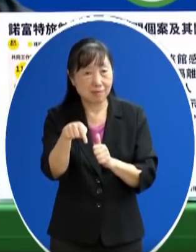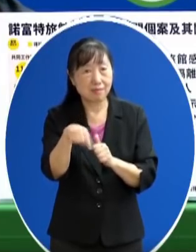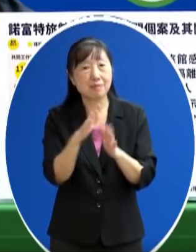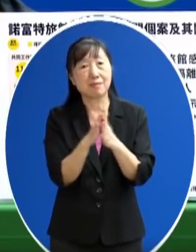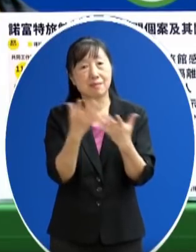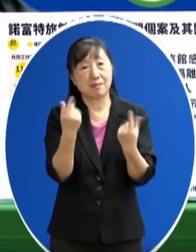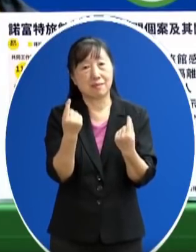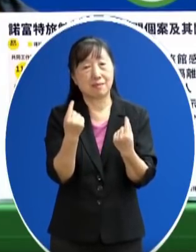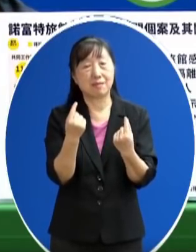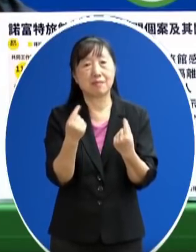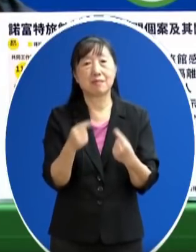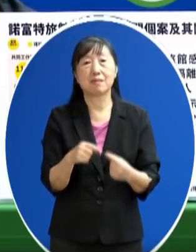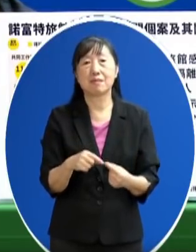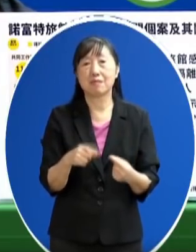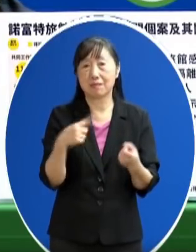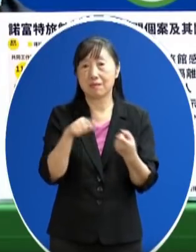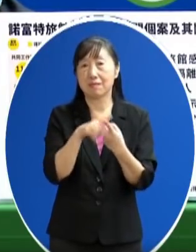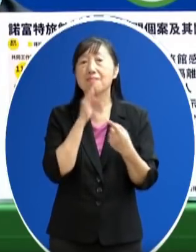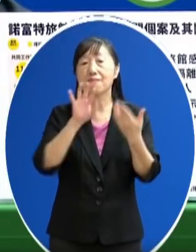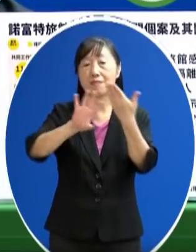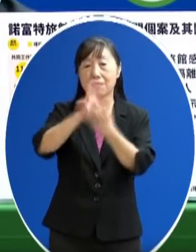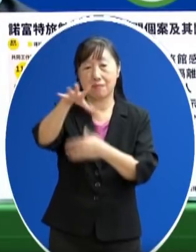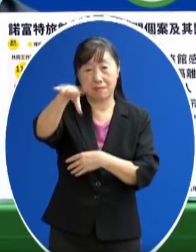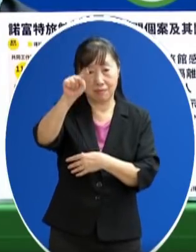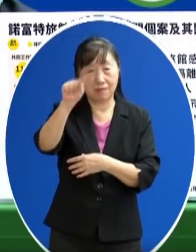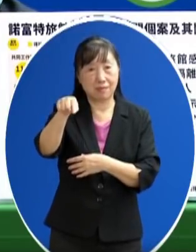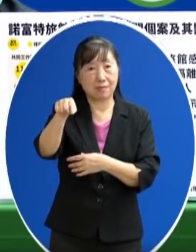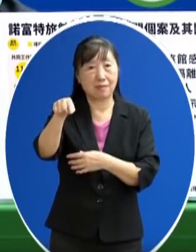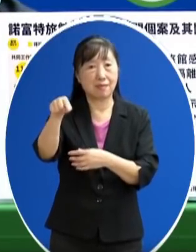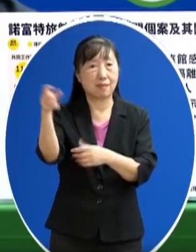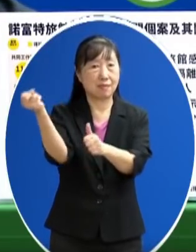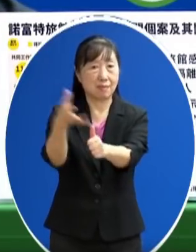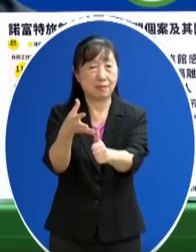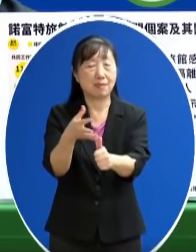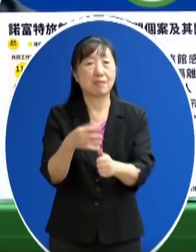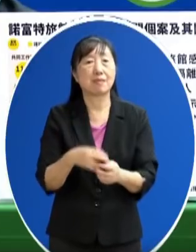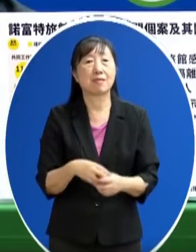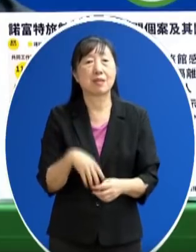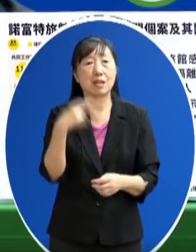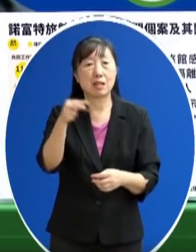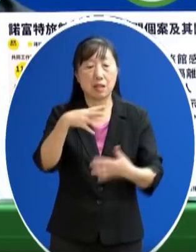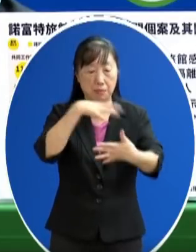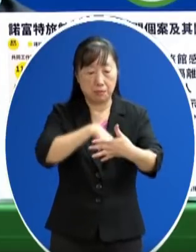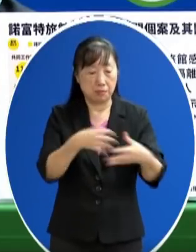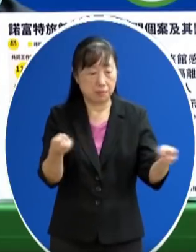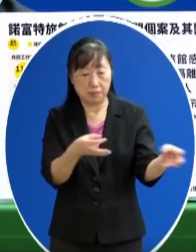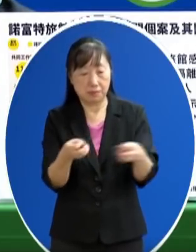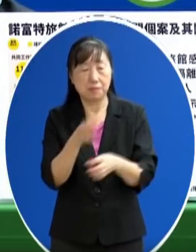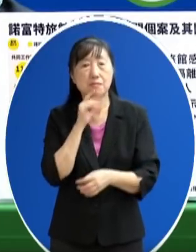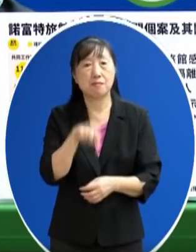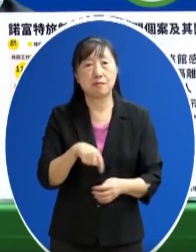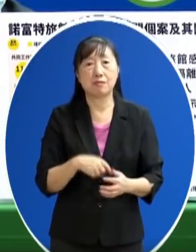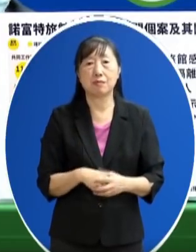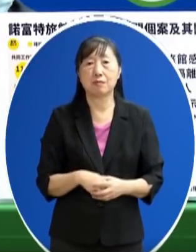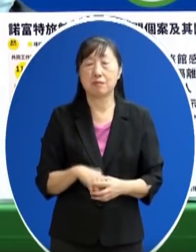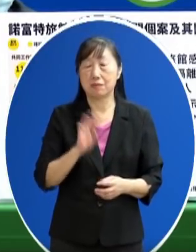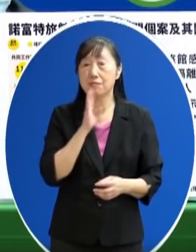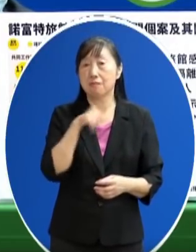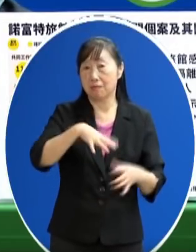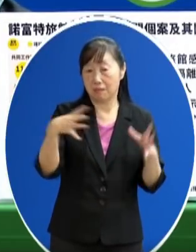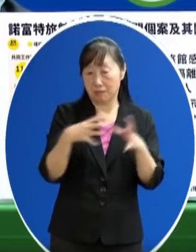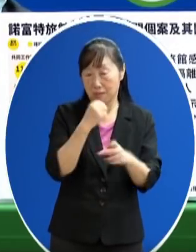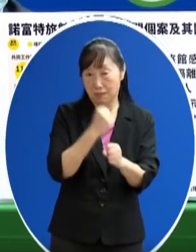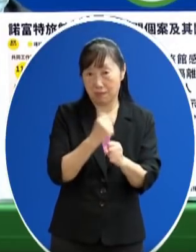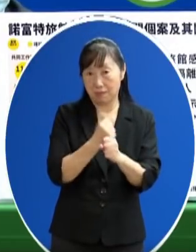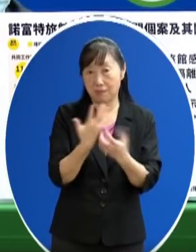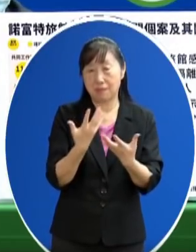还是认为，应该是从国外来的，那造成里面的传染。但是在这里面共同工作的